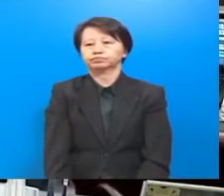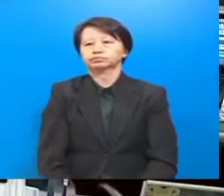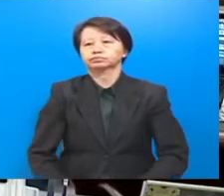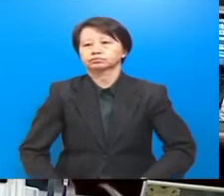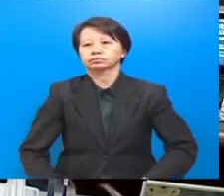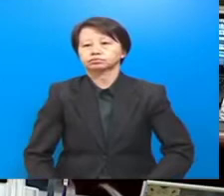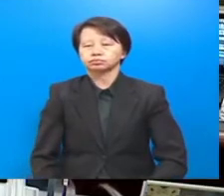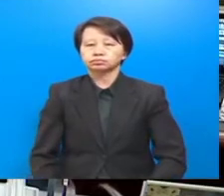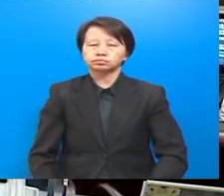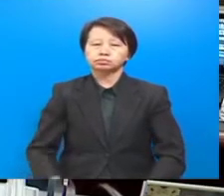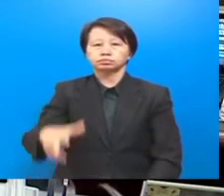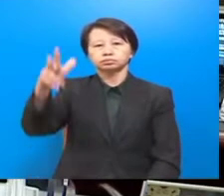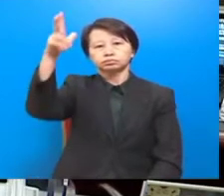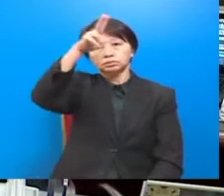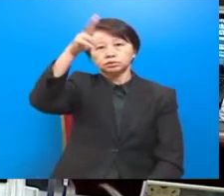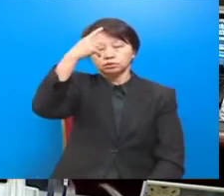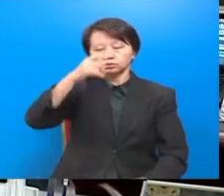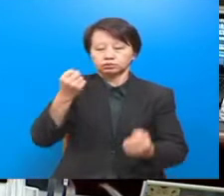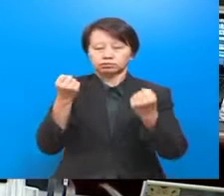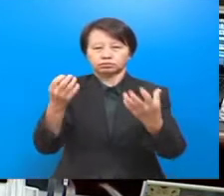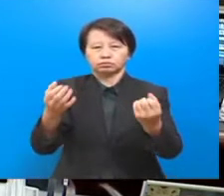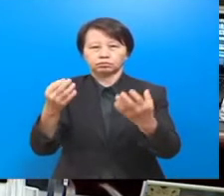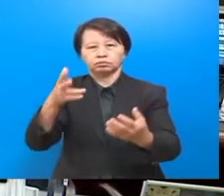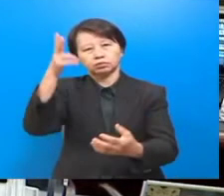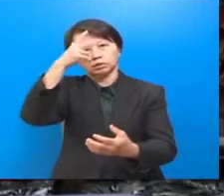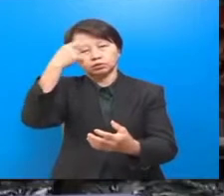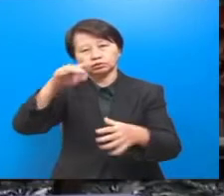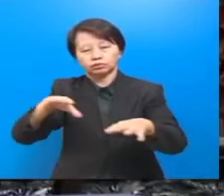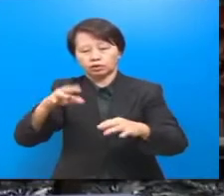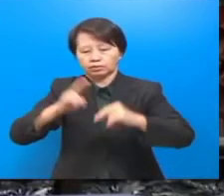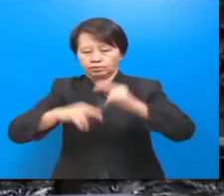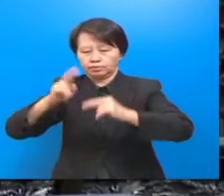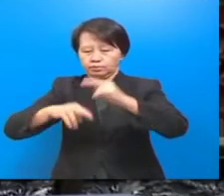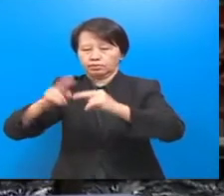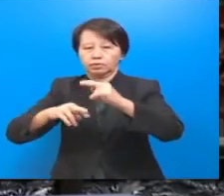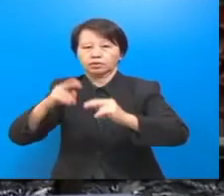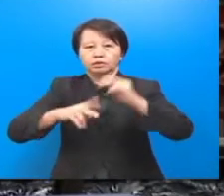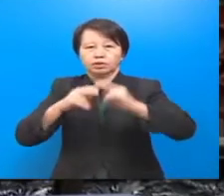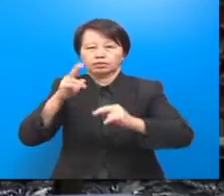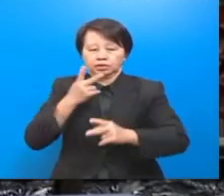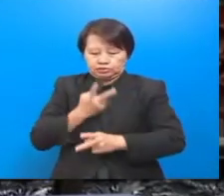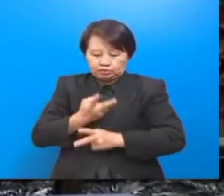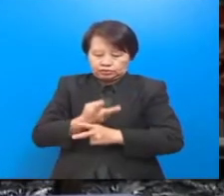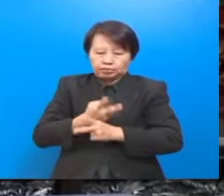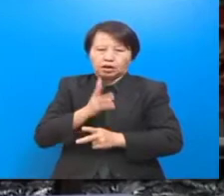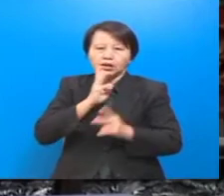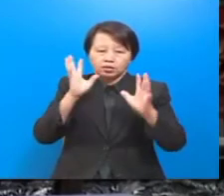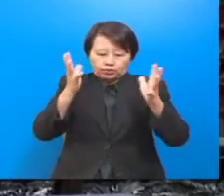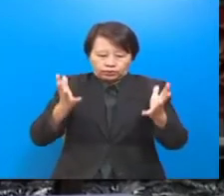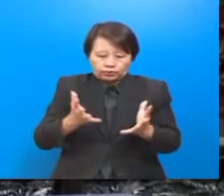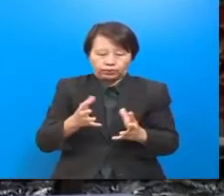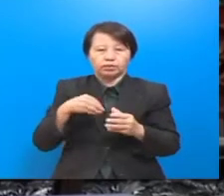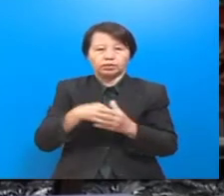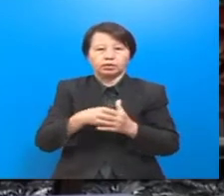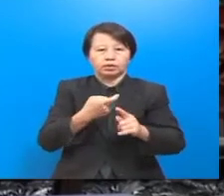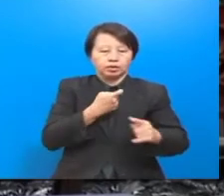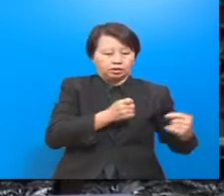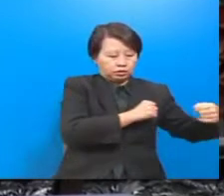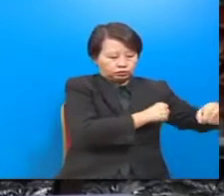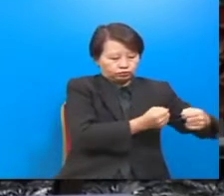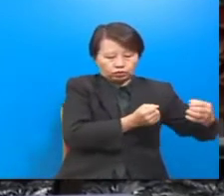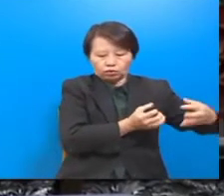langkah kerajaan untuk membanyakkan eh pembinaan tab ataupun takungan air pinggiran sungai-sungai